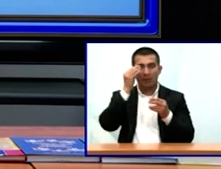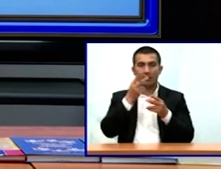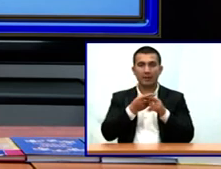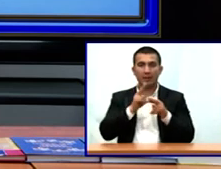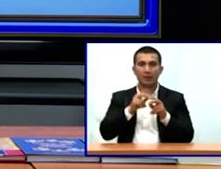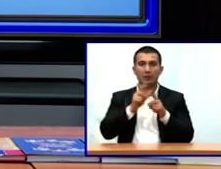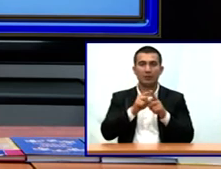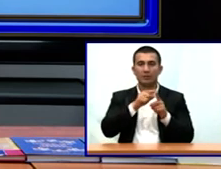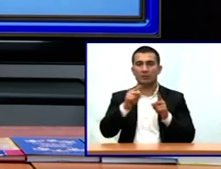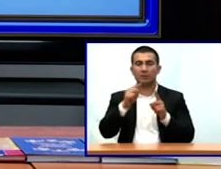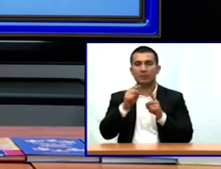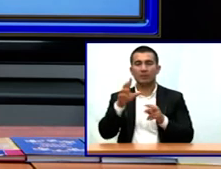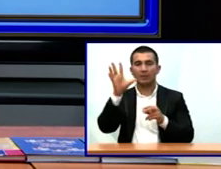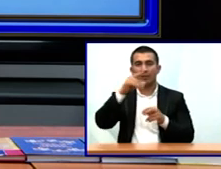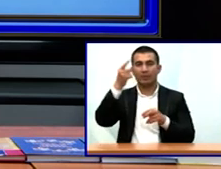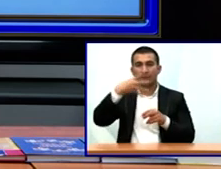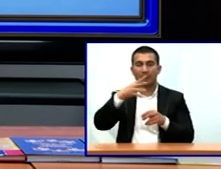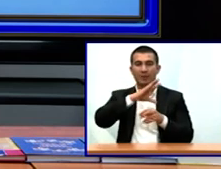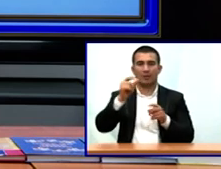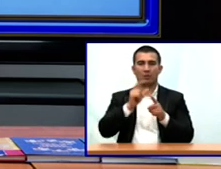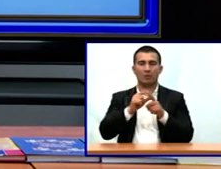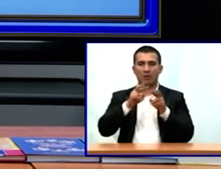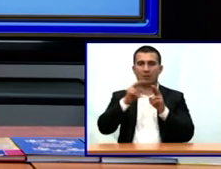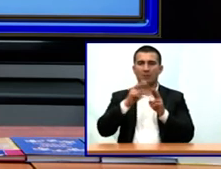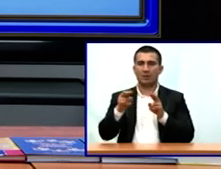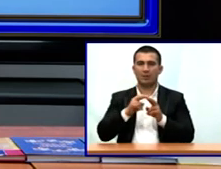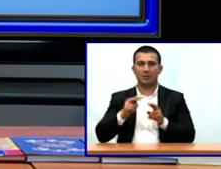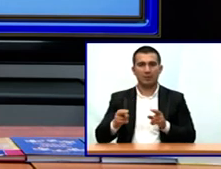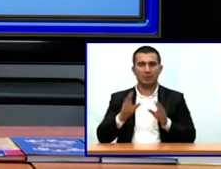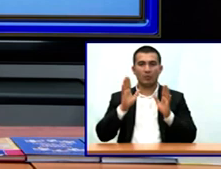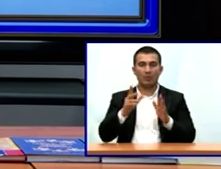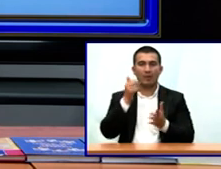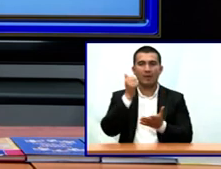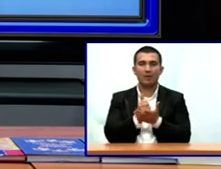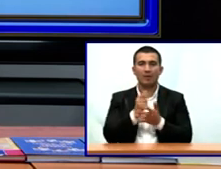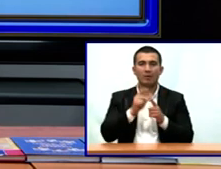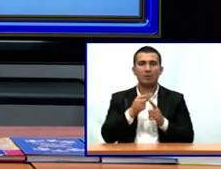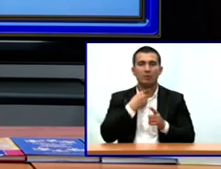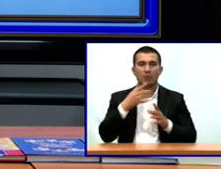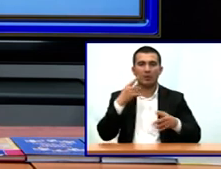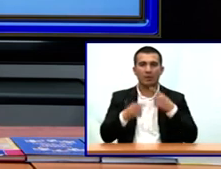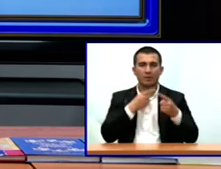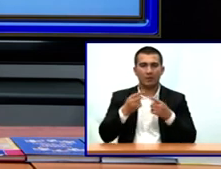va bosh so'zni aniqlashga harakat qiling. Demak, birinchi qatorimizdagi bosh